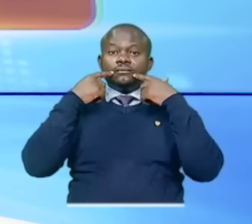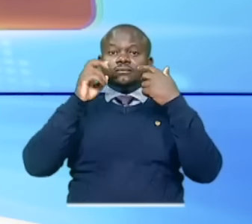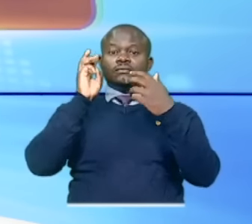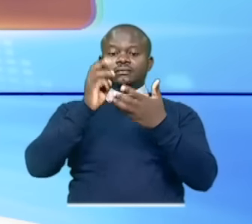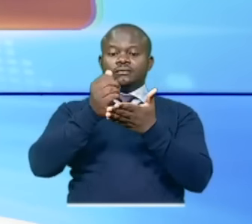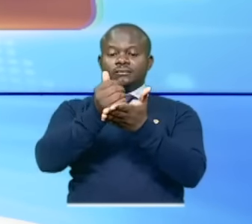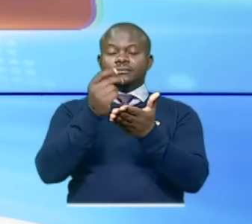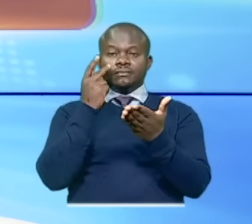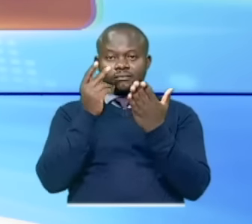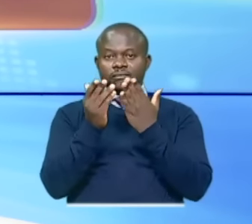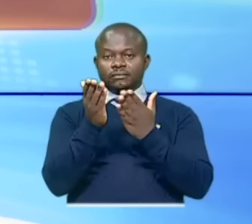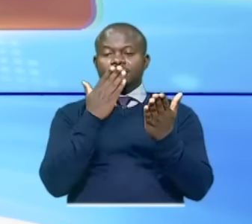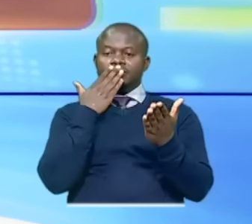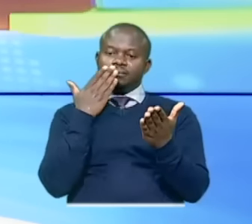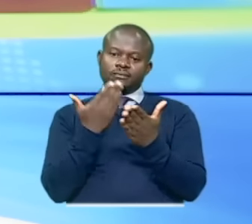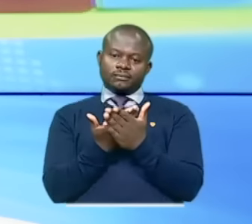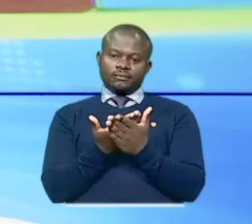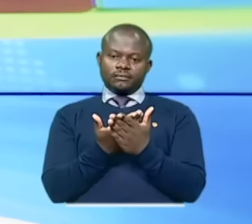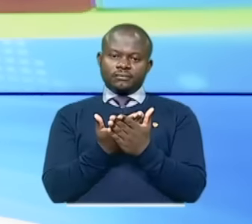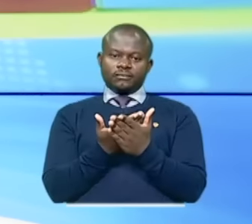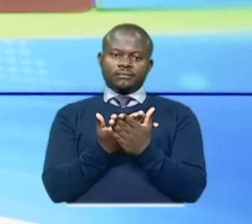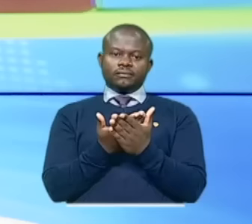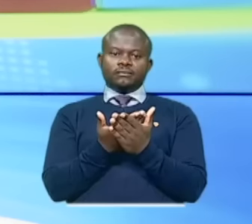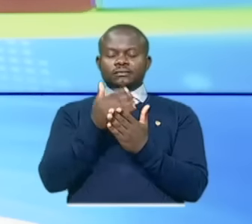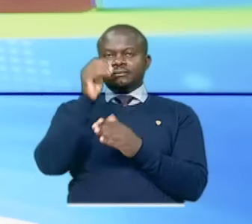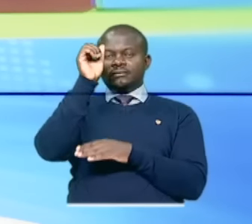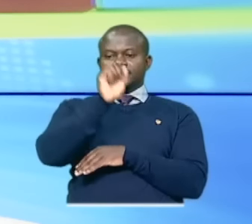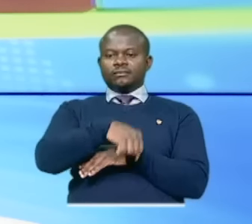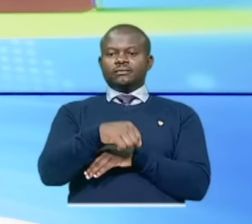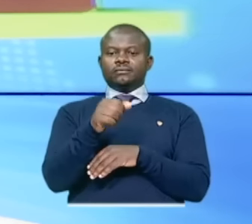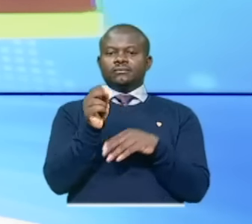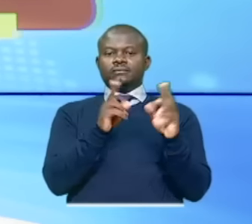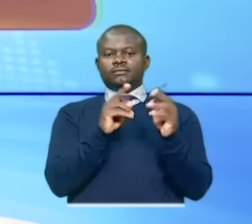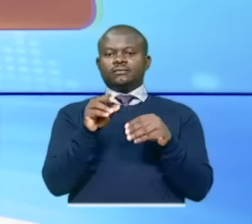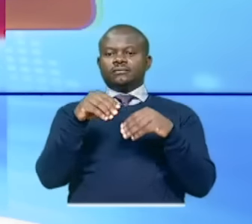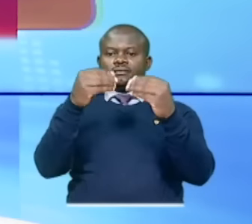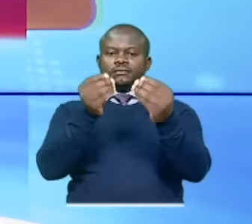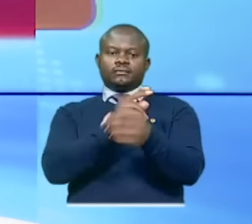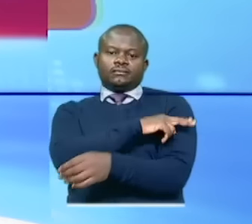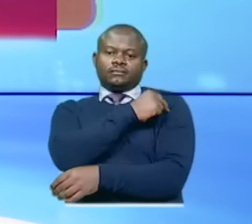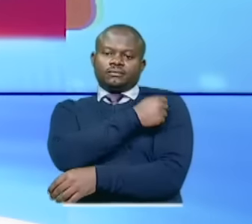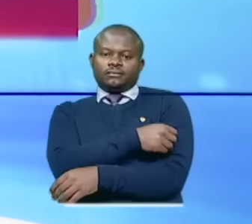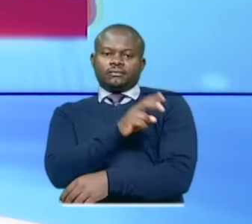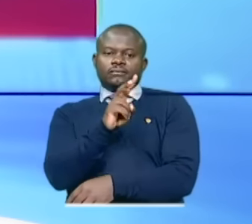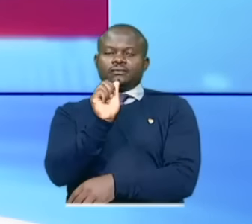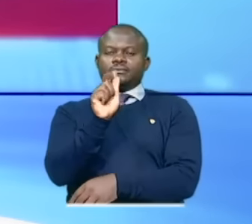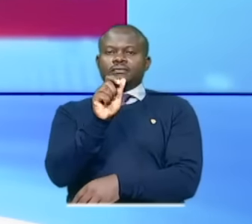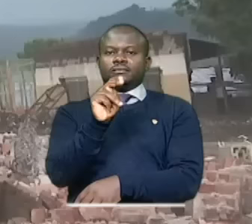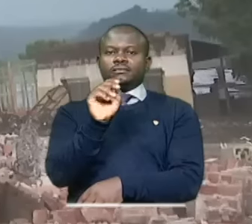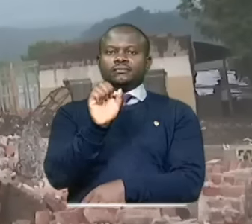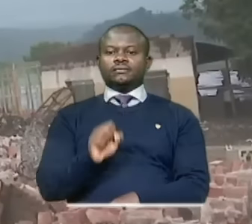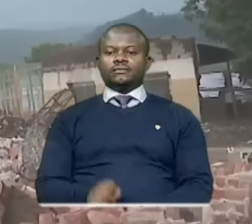kubona serivisi nziza kurusha izo bahabwaga kuri ibi bitaro Valence Niyonkuru